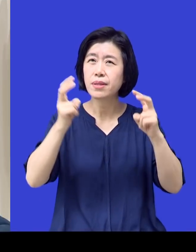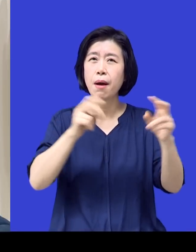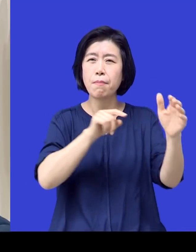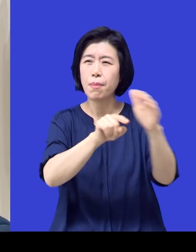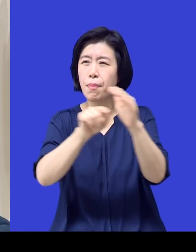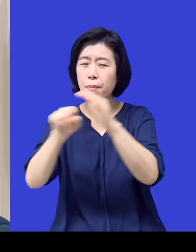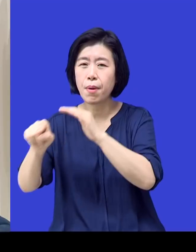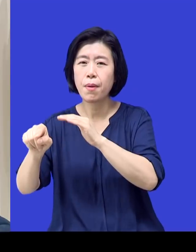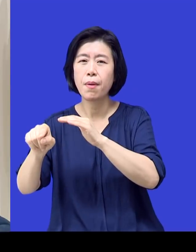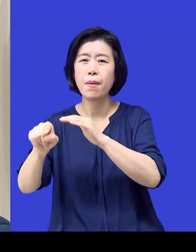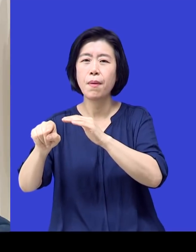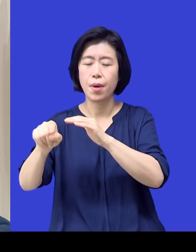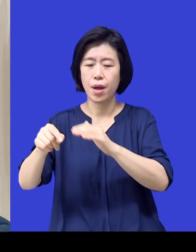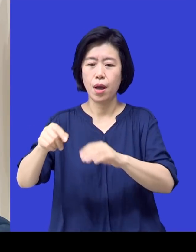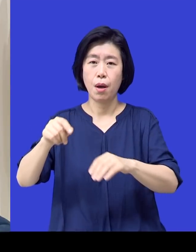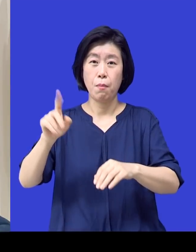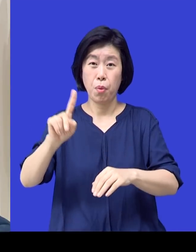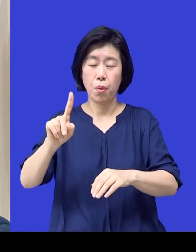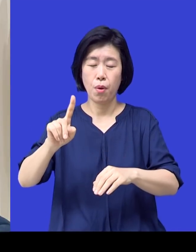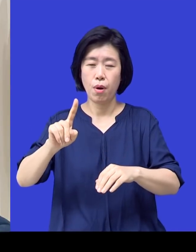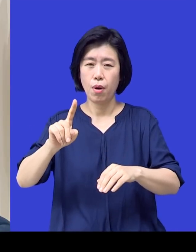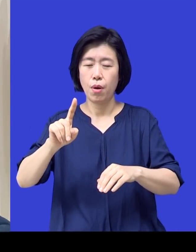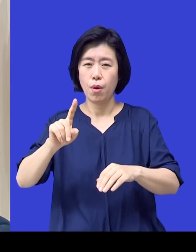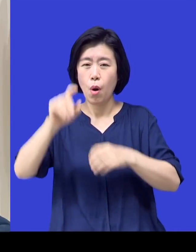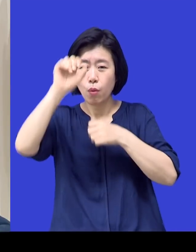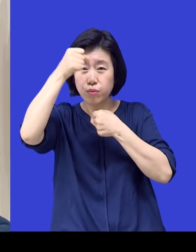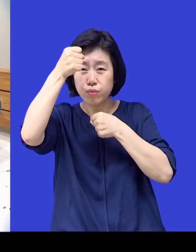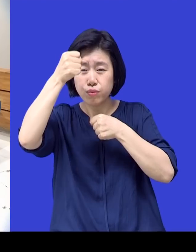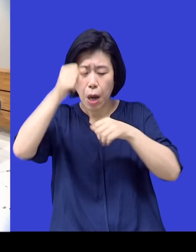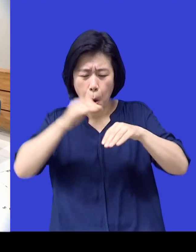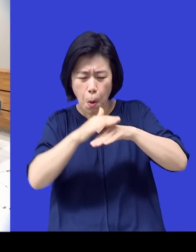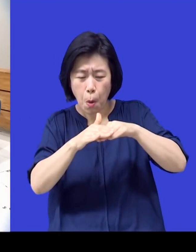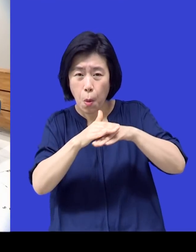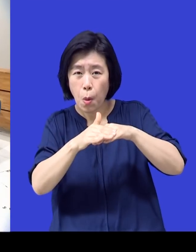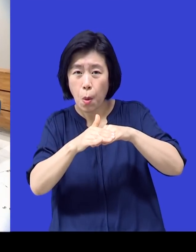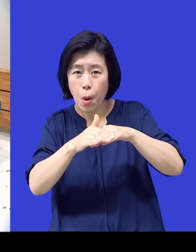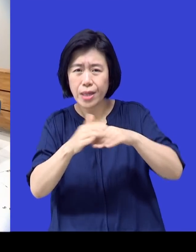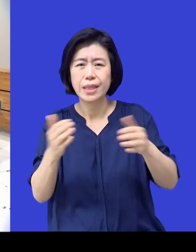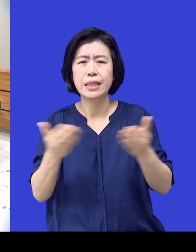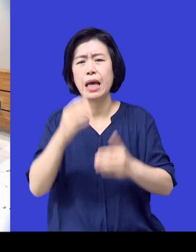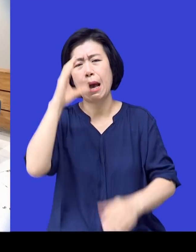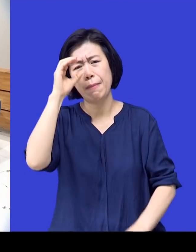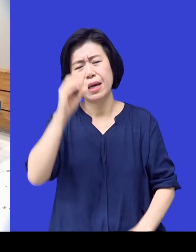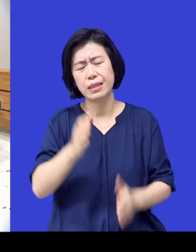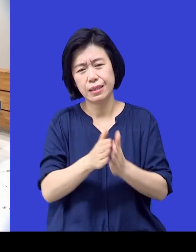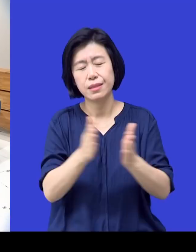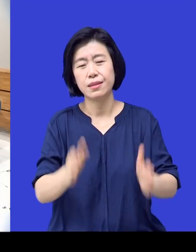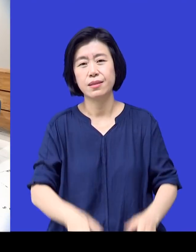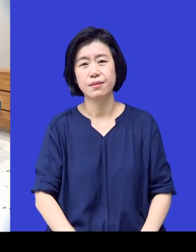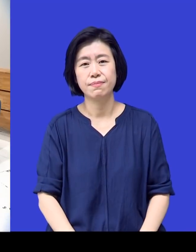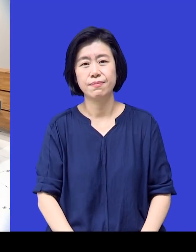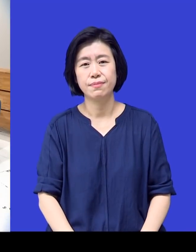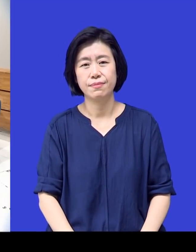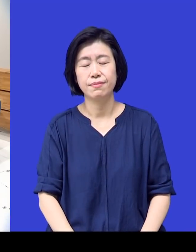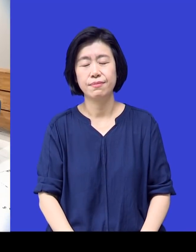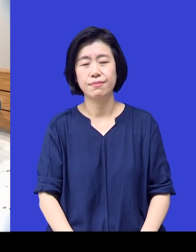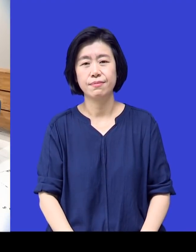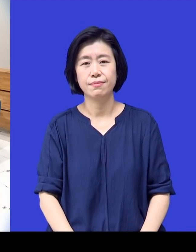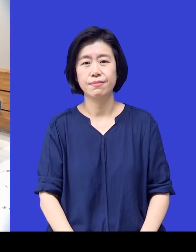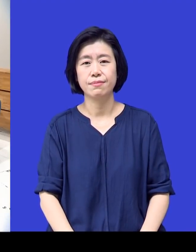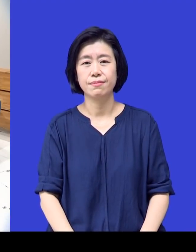구두를 닦습니다. 구두를 닦습니다. 이렇게 외치는 거예요, 목사님이. 그래놓고 교회 앞에다가